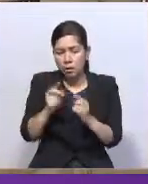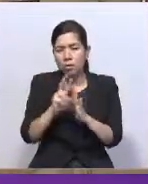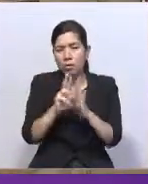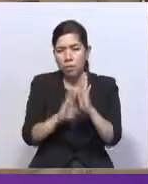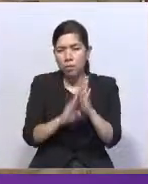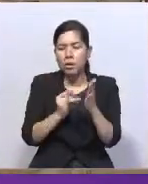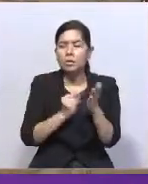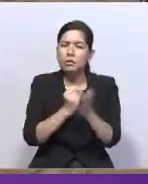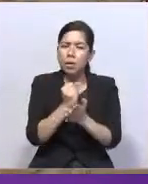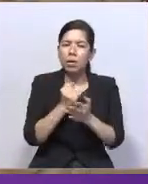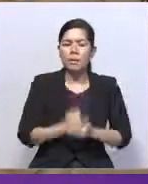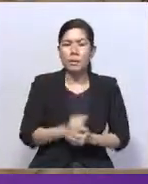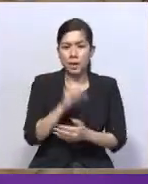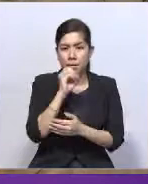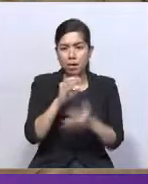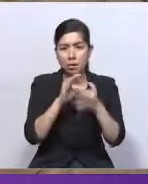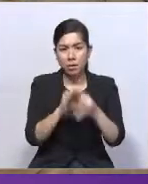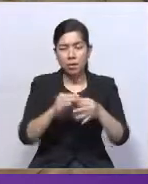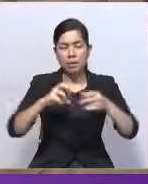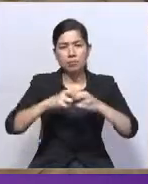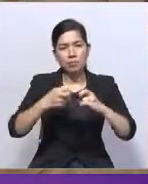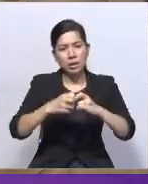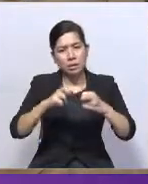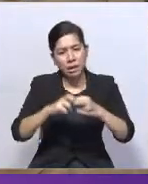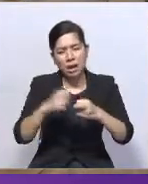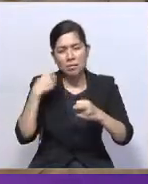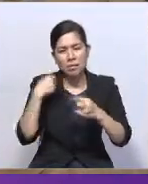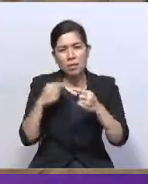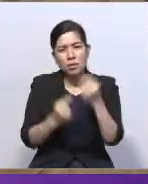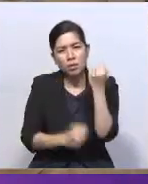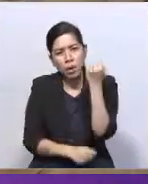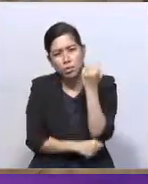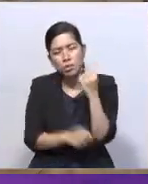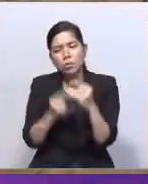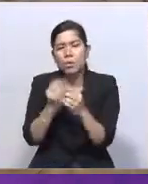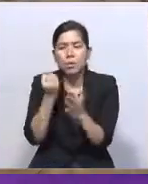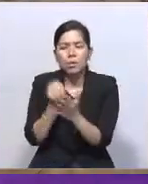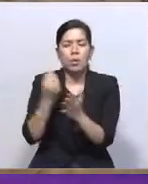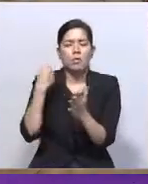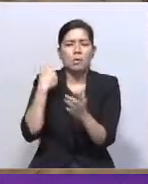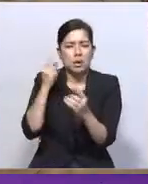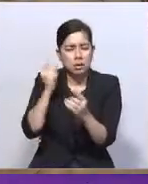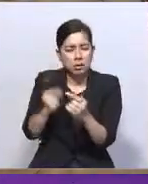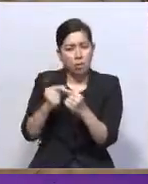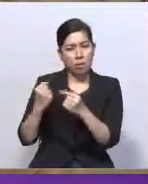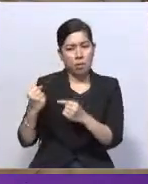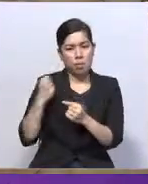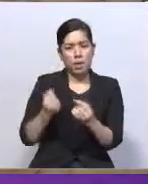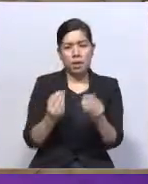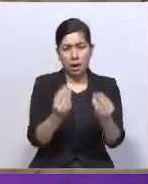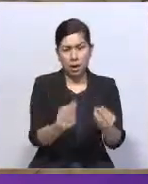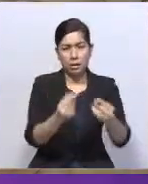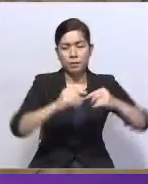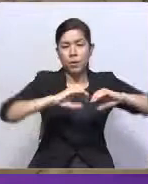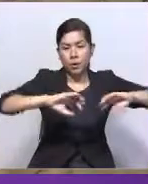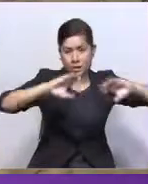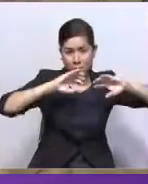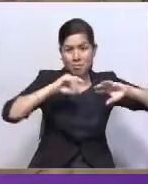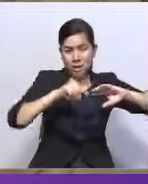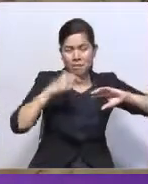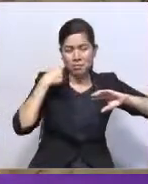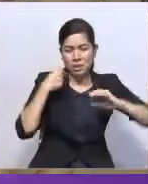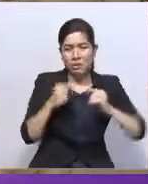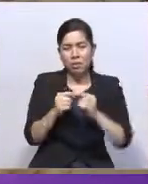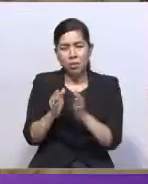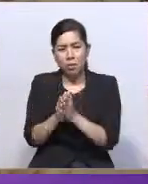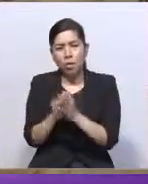นอกจากนั้นก็ยังพูดถึงว่าเรื่องความเหลื่อมล้ำเนี่ยก็คือการสร้างความเข้มแข็งให้ด้วยพร้อมๆกันไปรัฐช่วยด้วยในขณะเดียวกันก็ต้